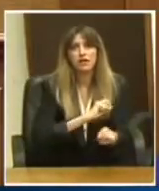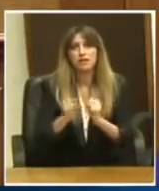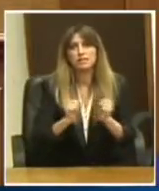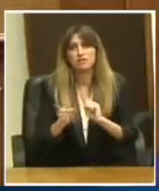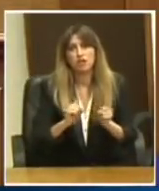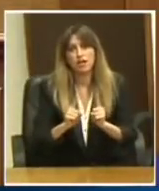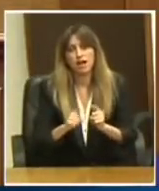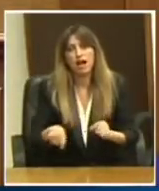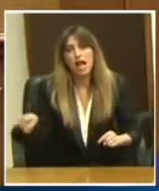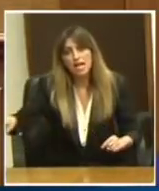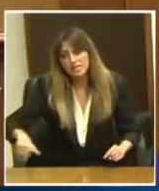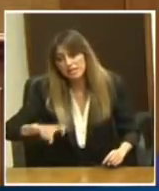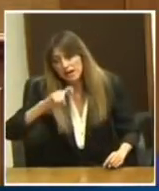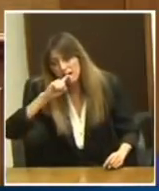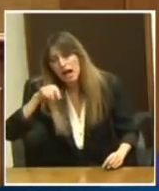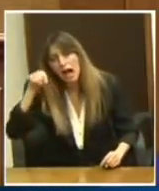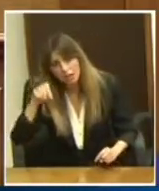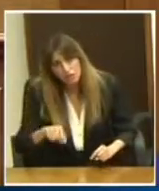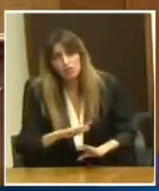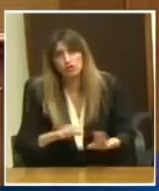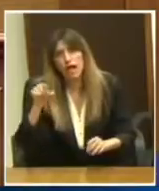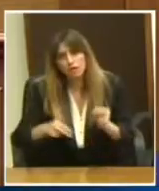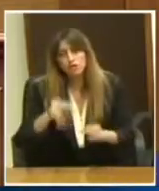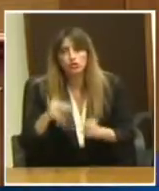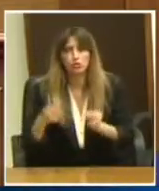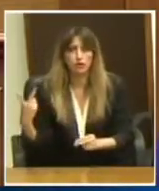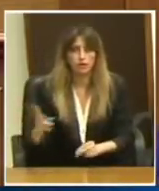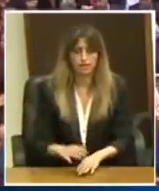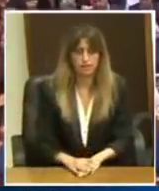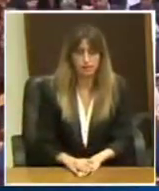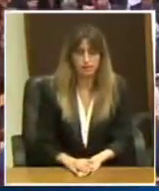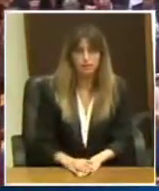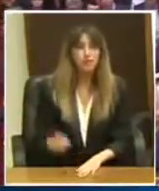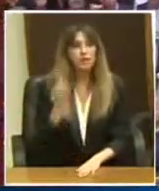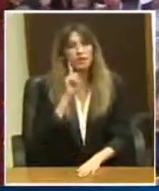Και έρχομαι τώρα, κυρίες και κύριοι συνάδελφοι,